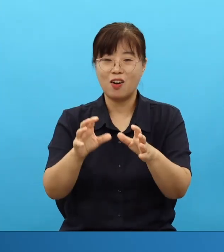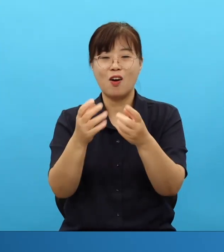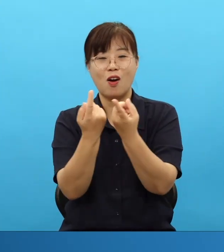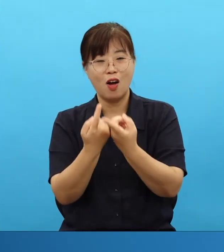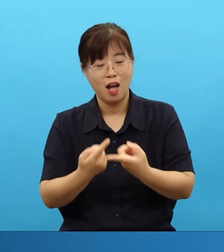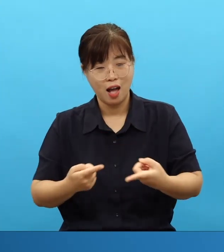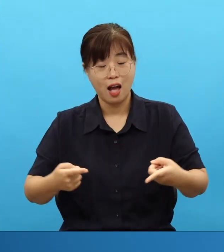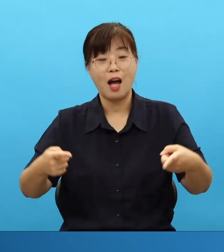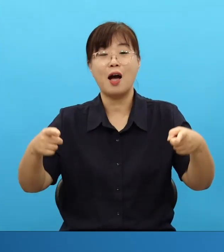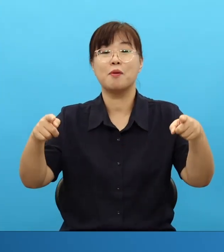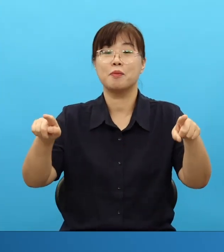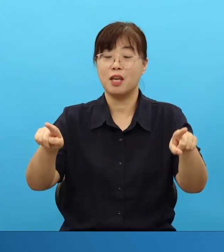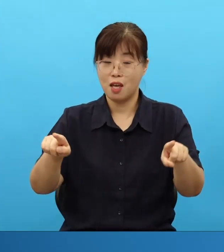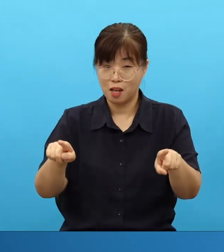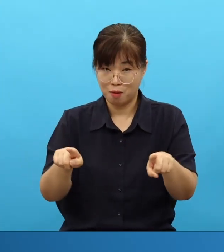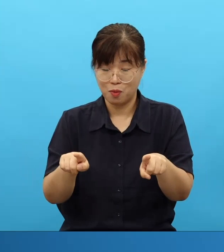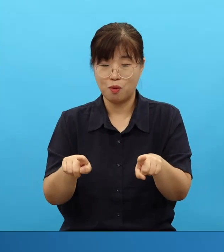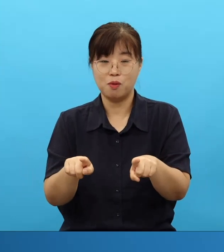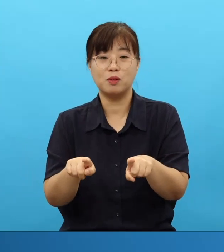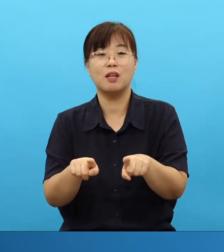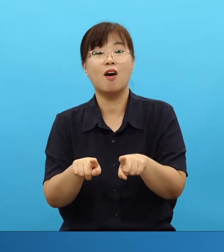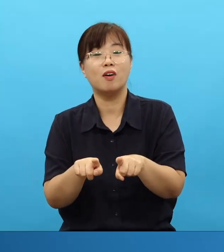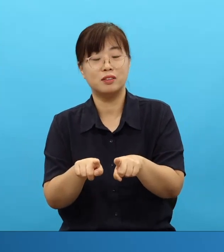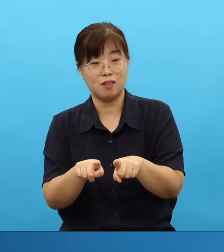대하서 함께